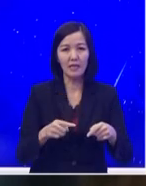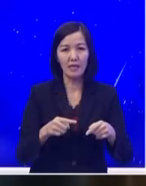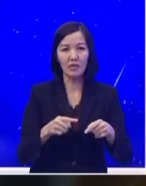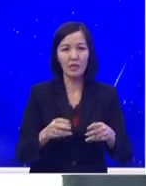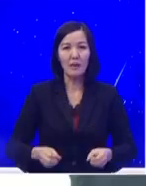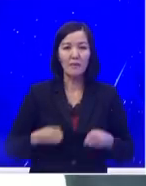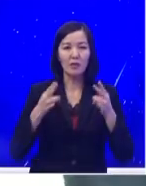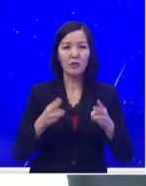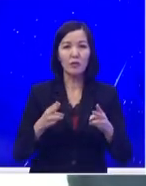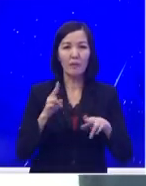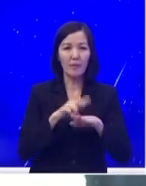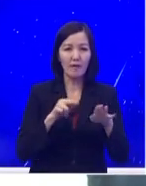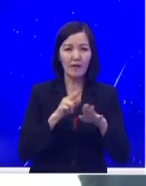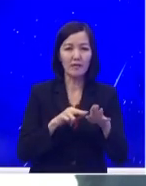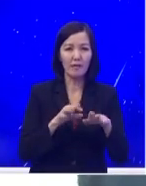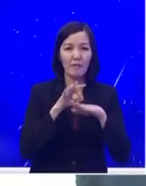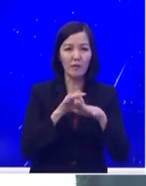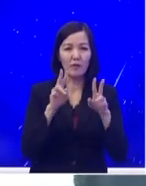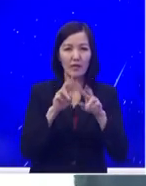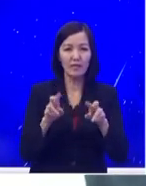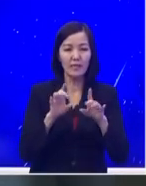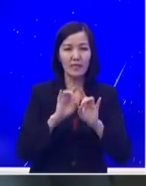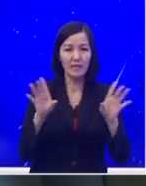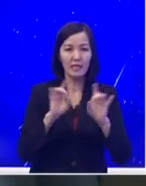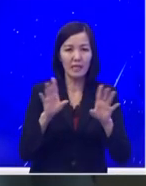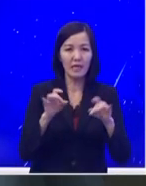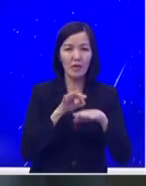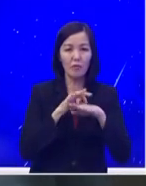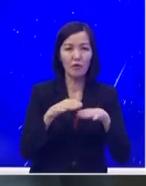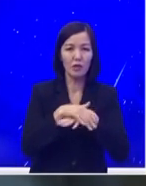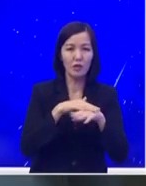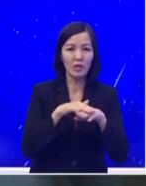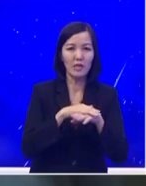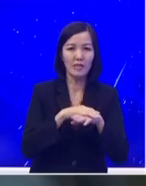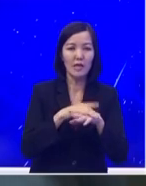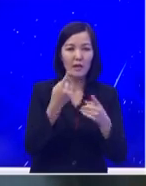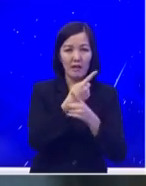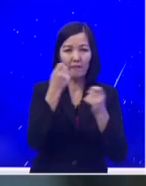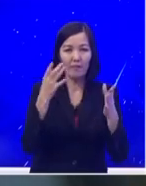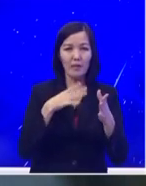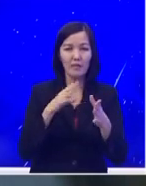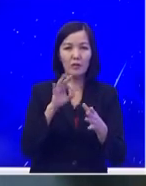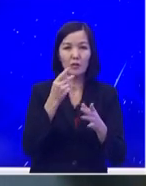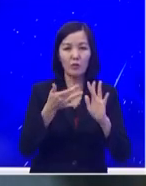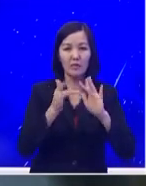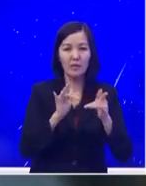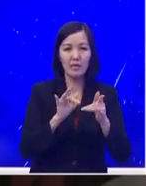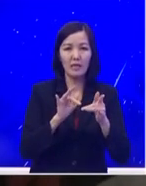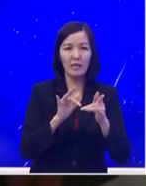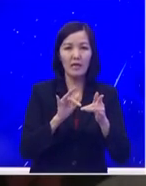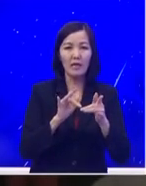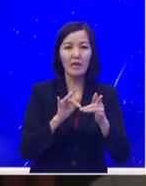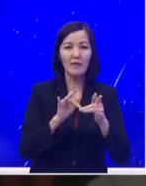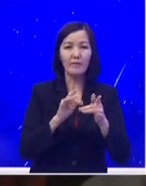вида преступлений правоохранителями ведется разъяснительная работа среди населения через средства массовой информации, соцсети, а также